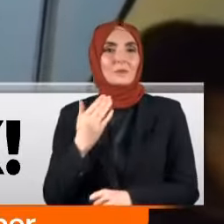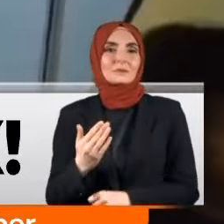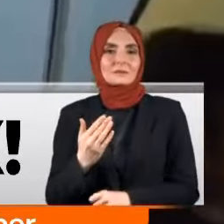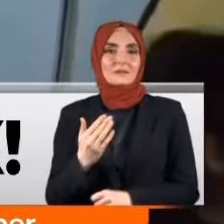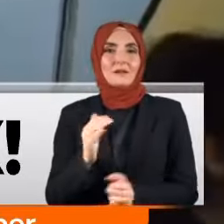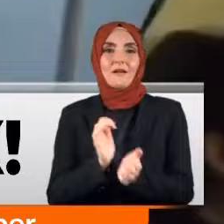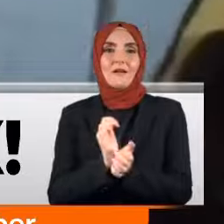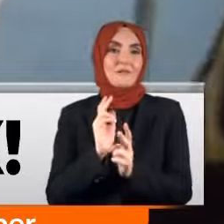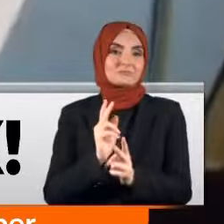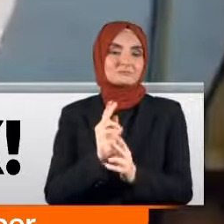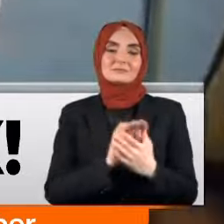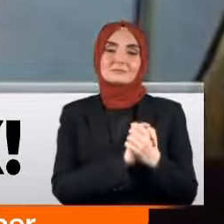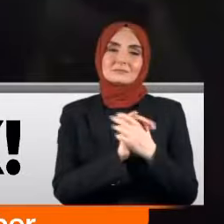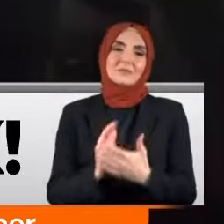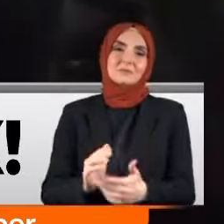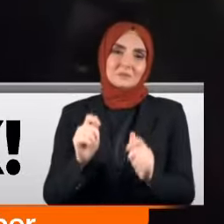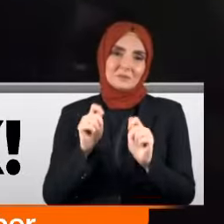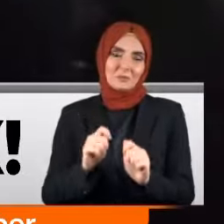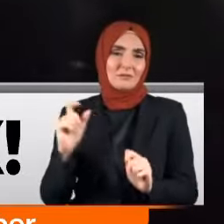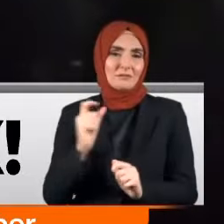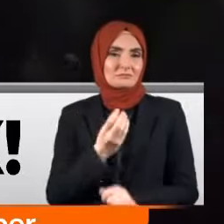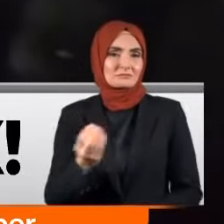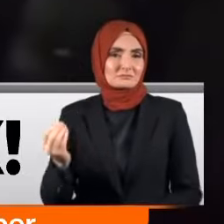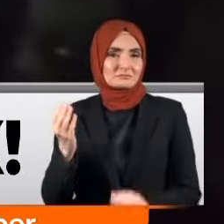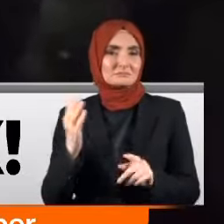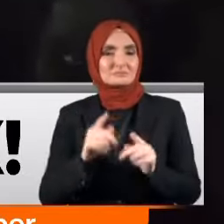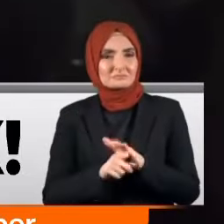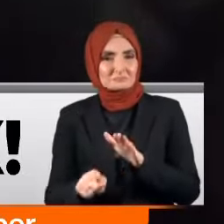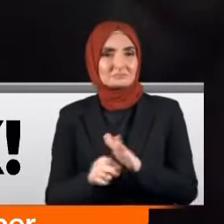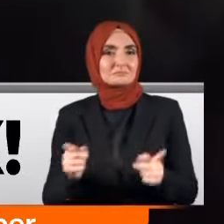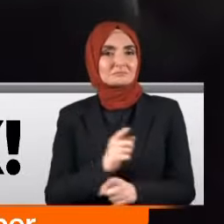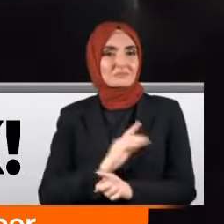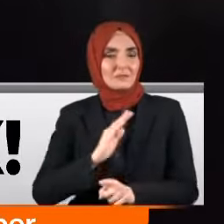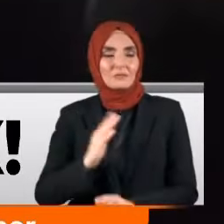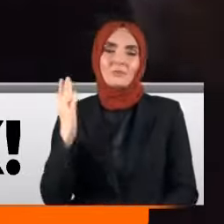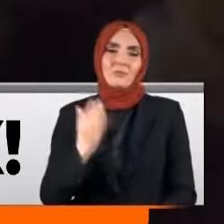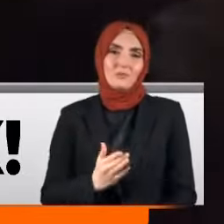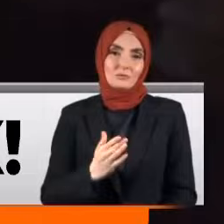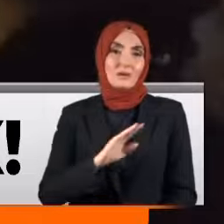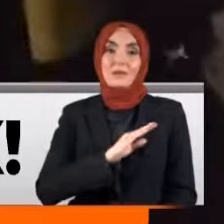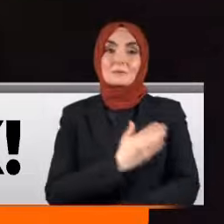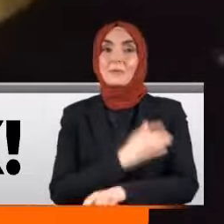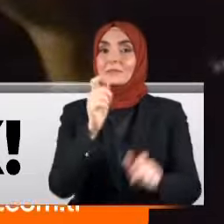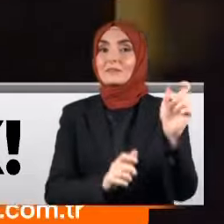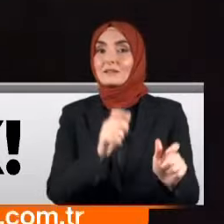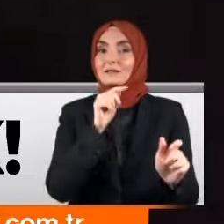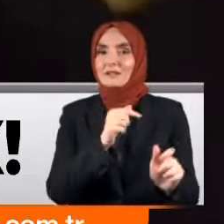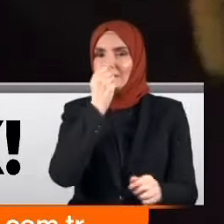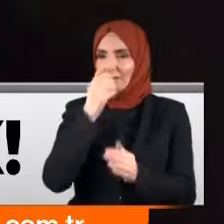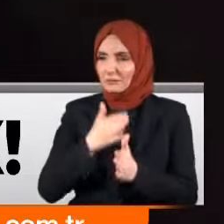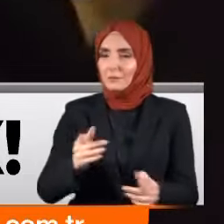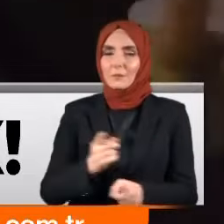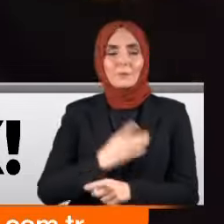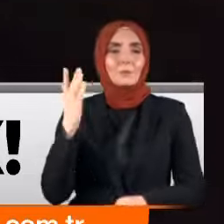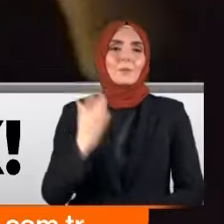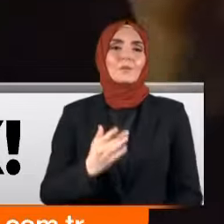tebrik ediyor. Aylardır süren saldırılara rağmen Gazzeliler biliyor yaşama umudu akan kana rağmen bu topraklarda kendine